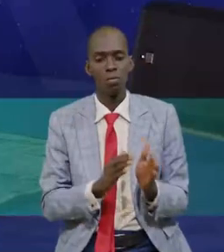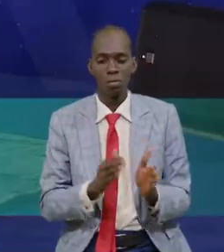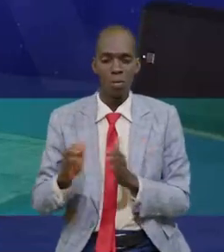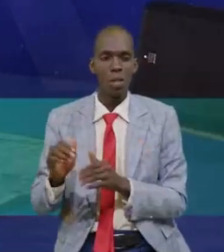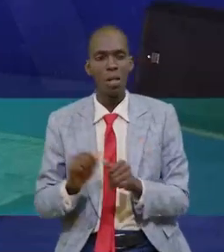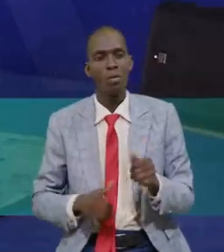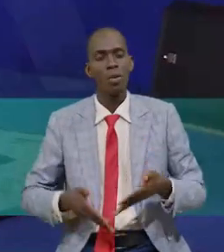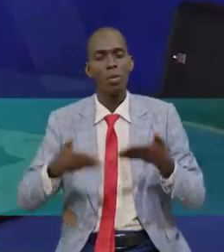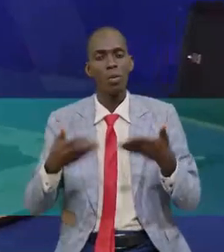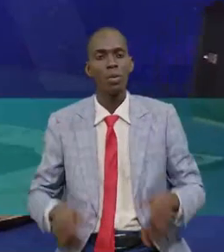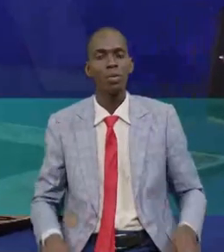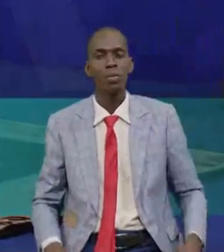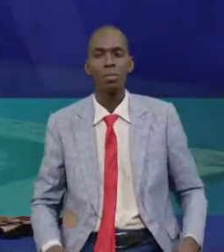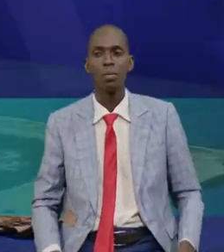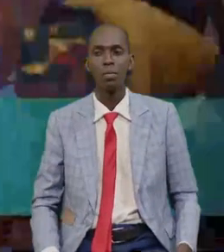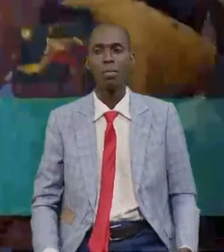le péché,